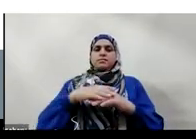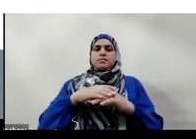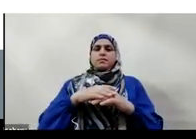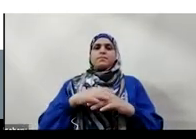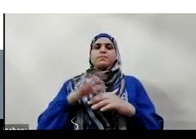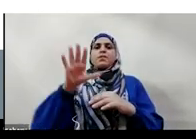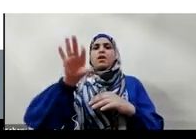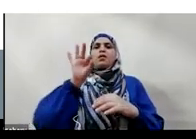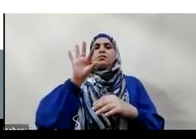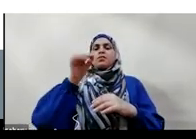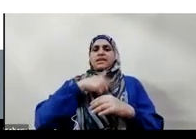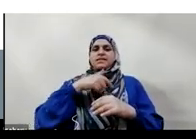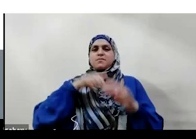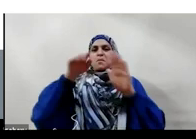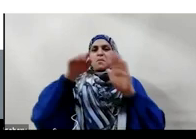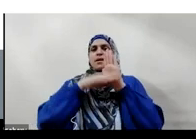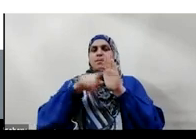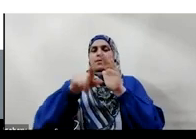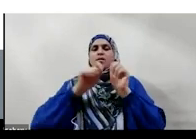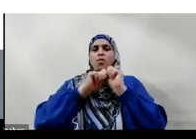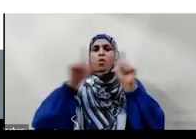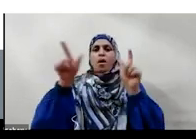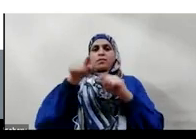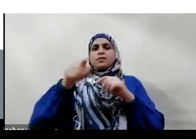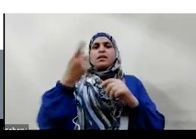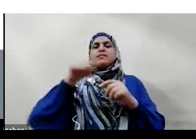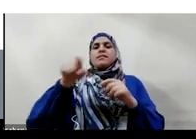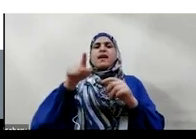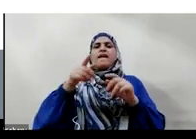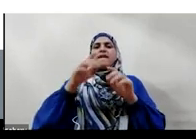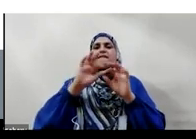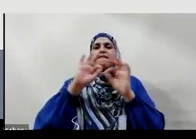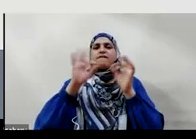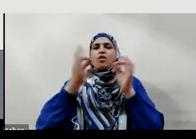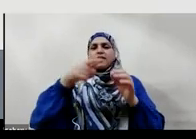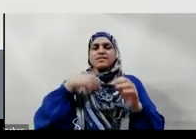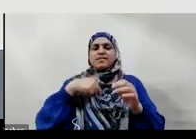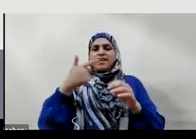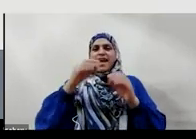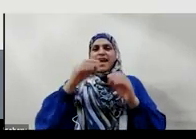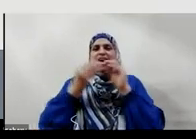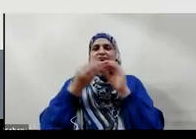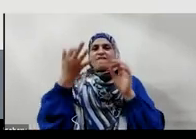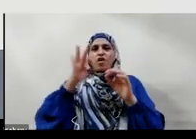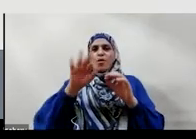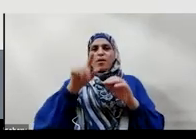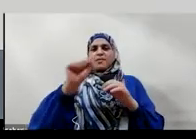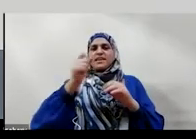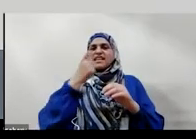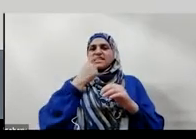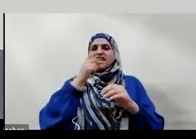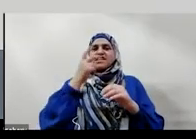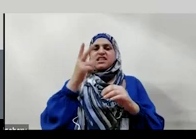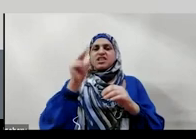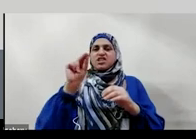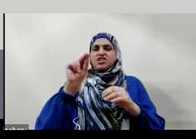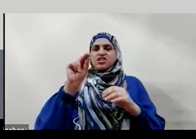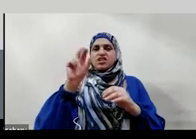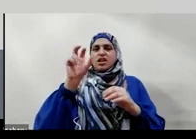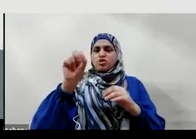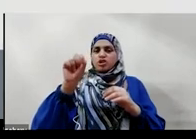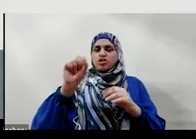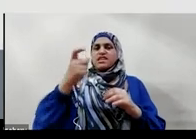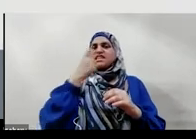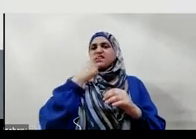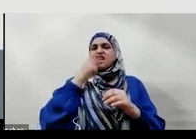الأسماء البرامج اللي هتبقى ظاهرة لي الـ Fulbright Student Program Academic Year 25-26، وأهم حاجة أتأكد إن أنا الـ Academic Year اللي أنا